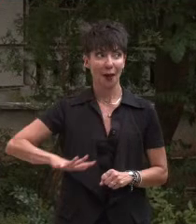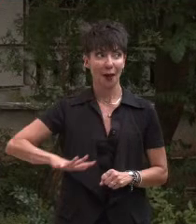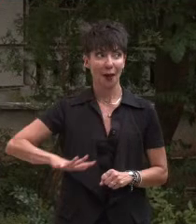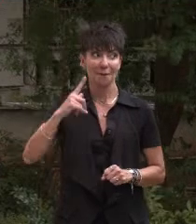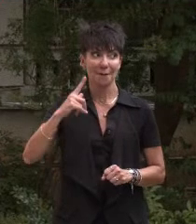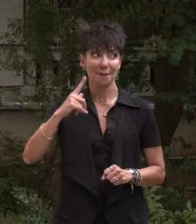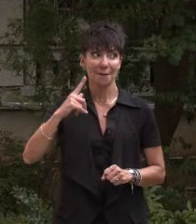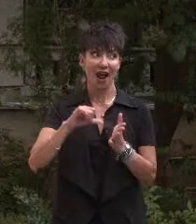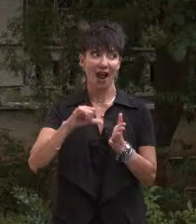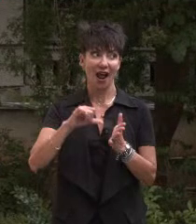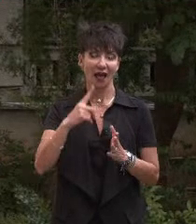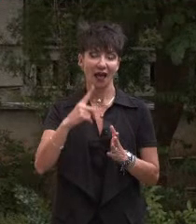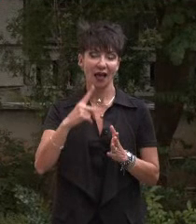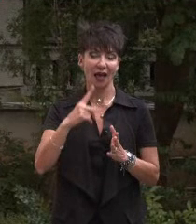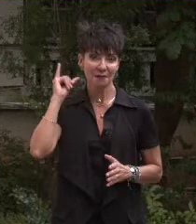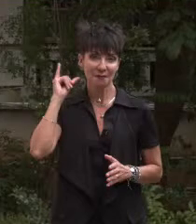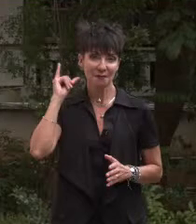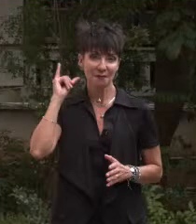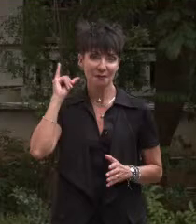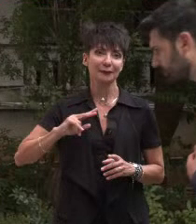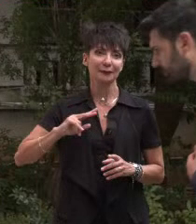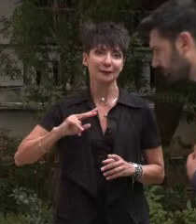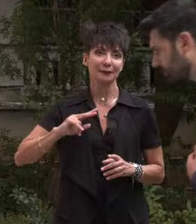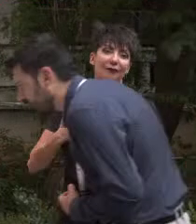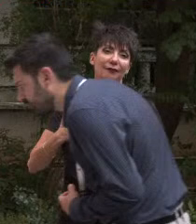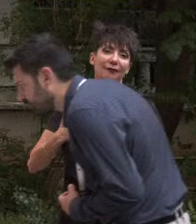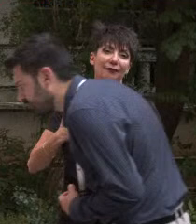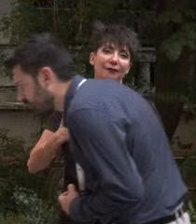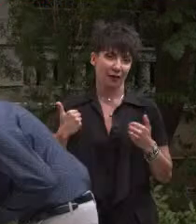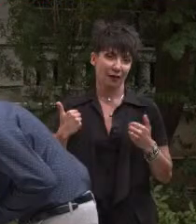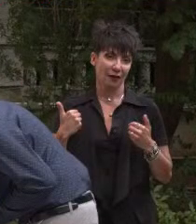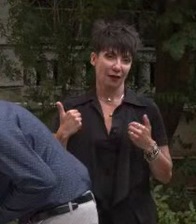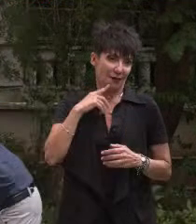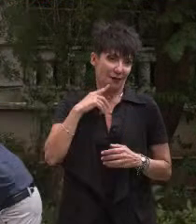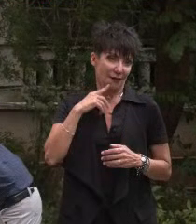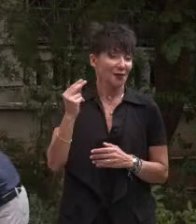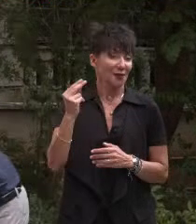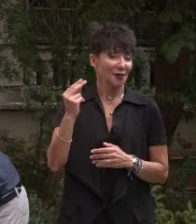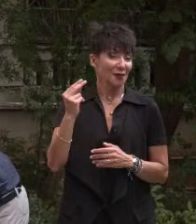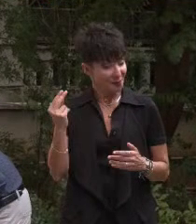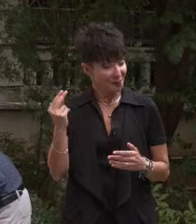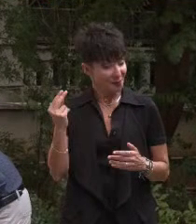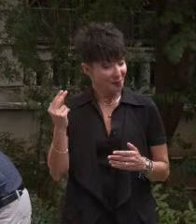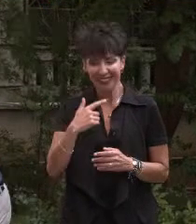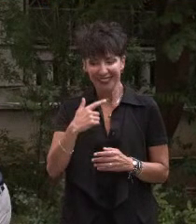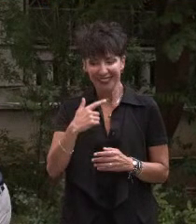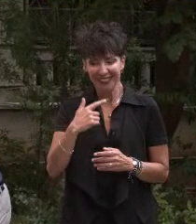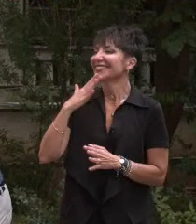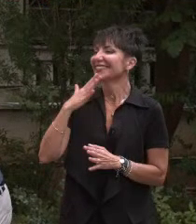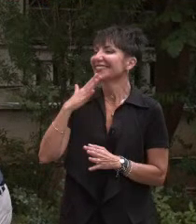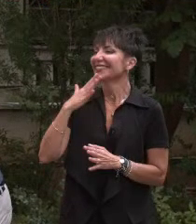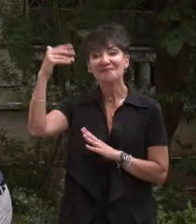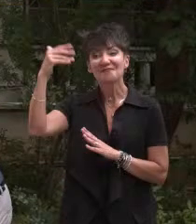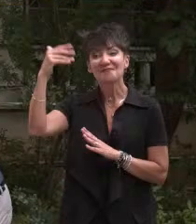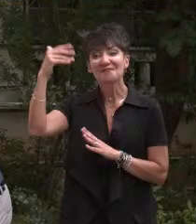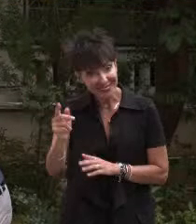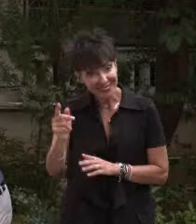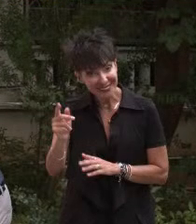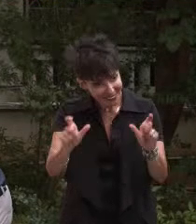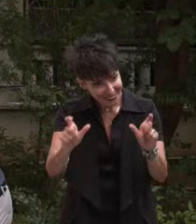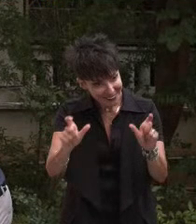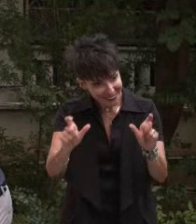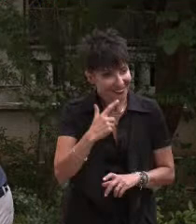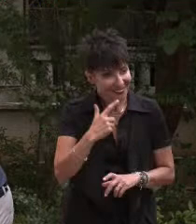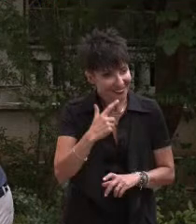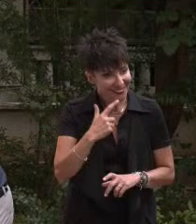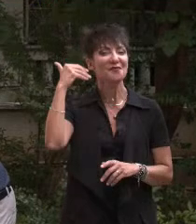πάντα πλάι και στην νεολαία και στον πολιτισμό και αύριο είσαστε οι μελλοντικοί μας οικαστικοί. Είσαστε οι μελλοντικοί